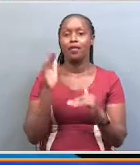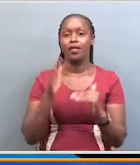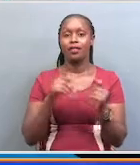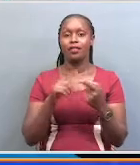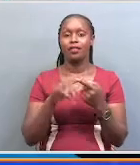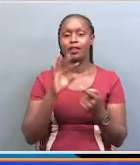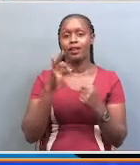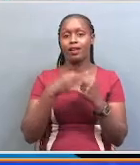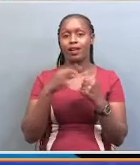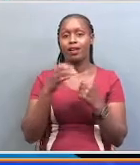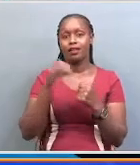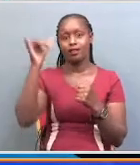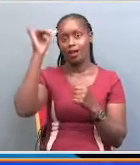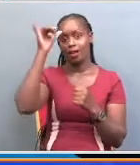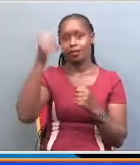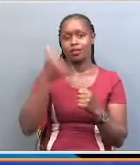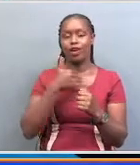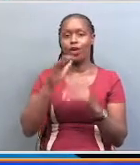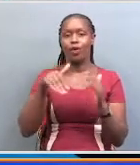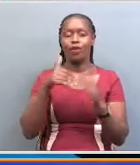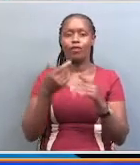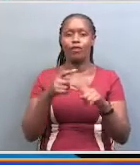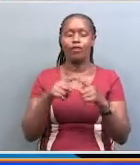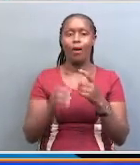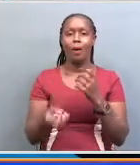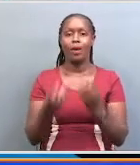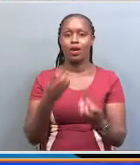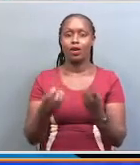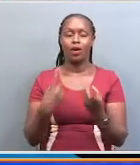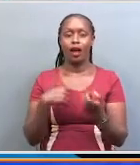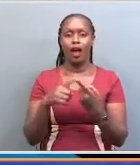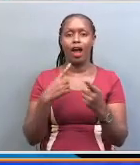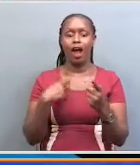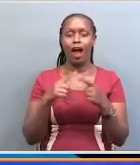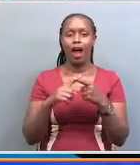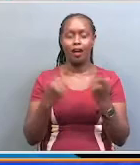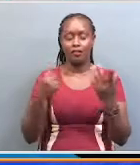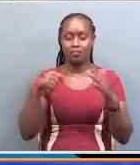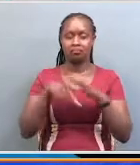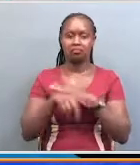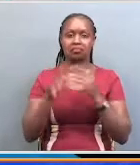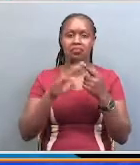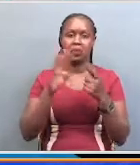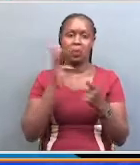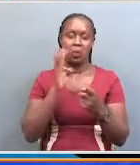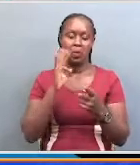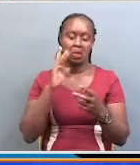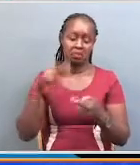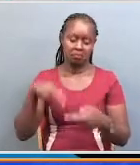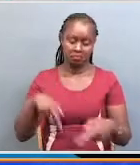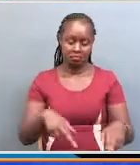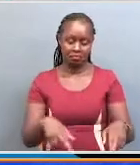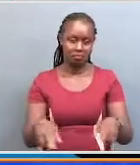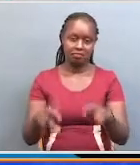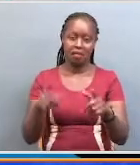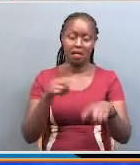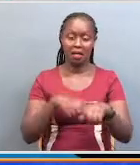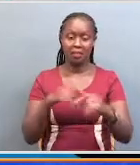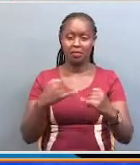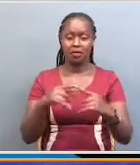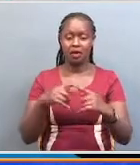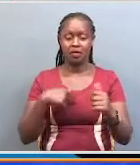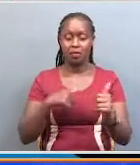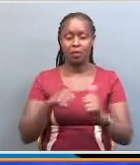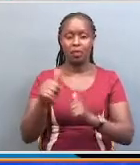Kaunti ya Baringo wamekuta ama wamekufa baada ya kuzama kwenye mto Perkerra. Ng'ombe hao walikuwa wakivuka mto huo